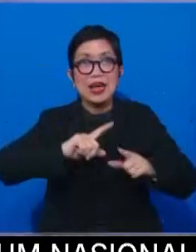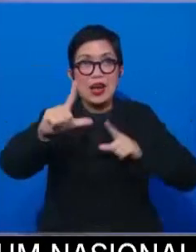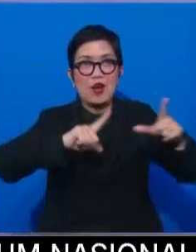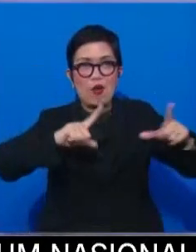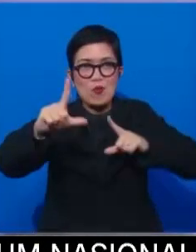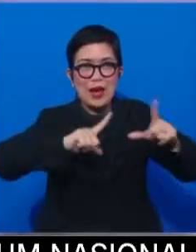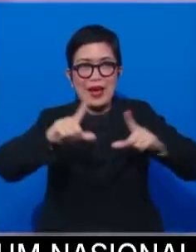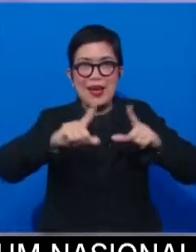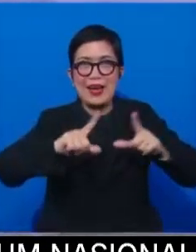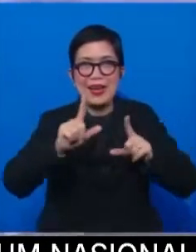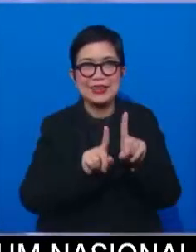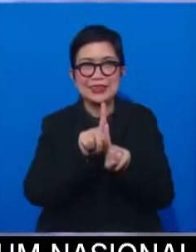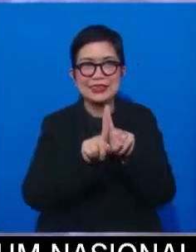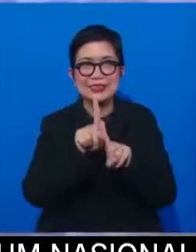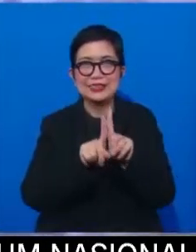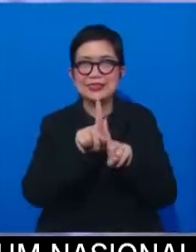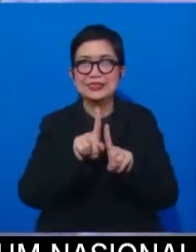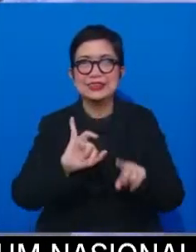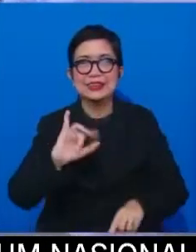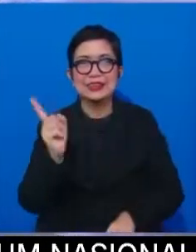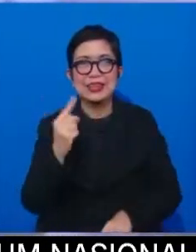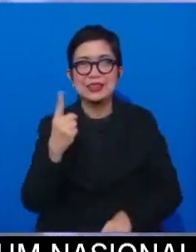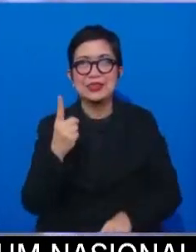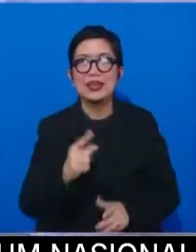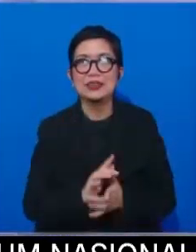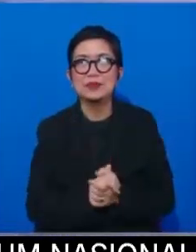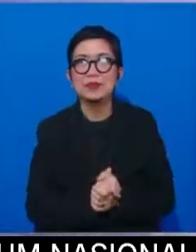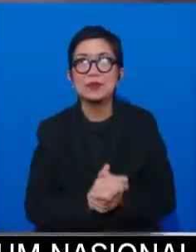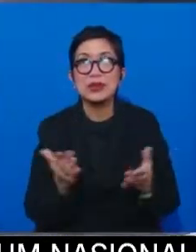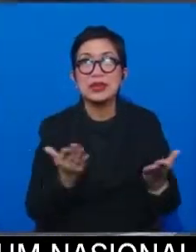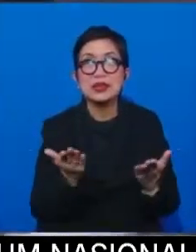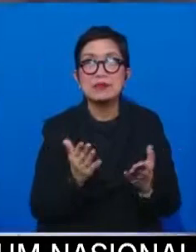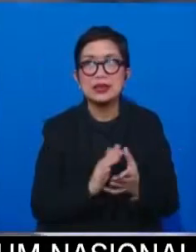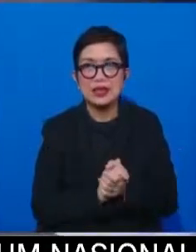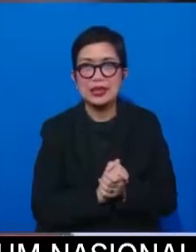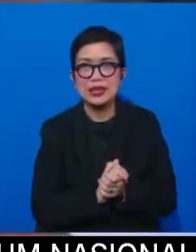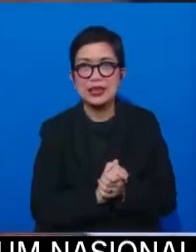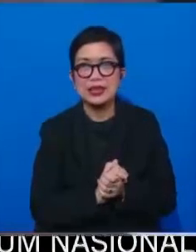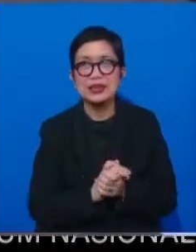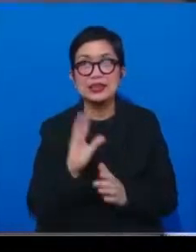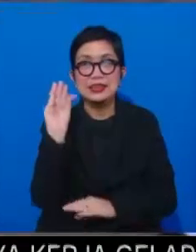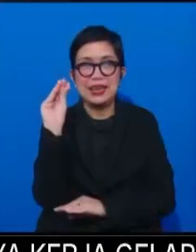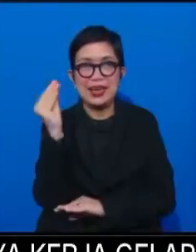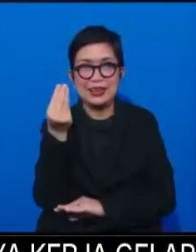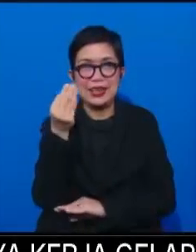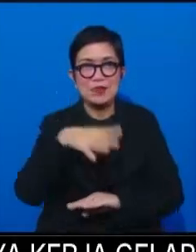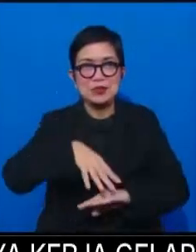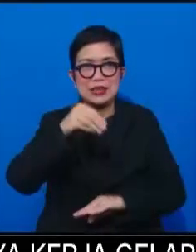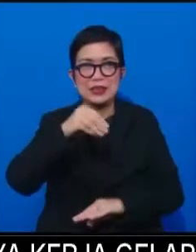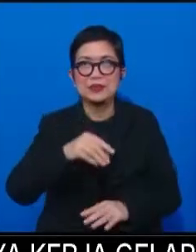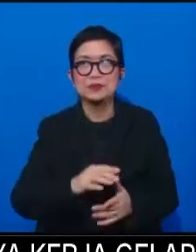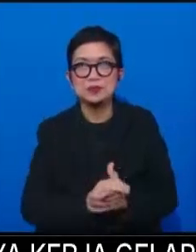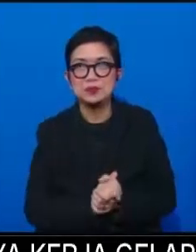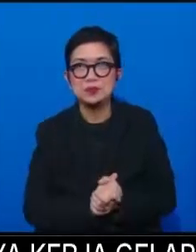belahan dunia dalam gelaran International Cat Show yang digelar di kawasan Gajah Mada, Jakarta Pusat, Sabtu siang.